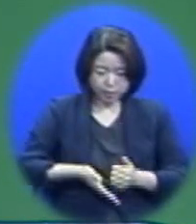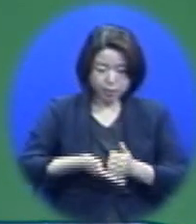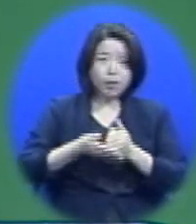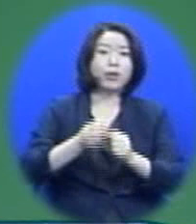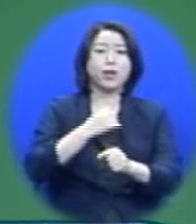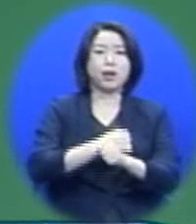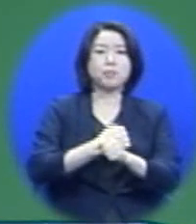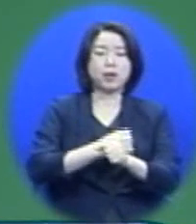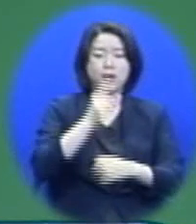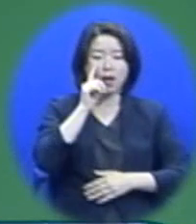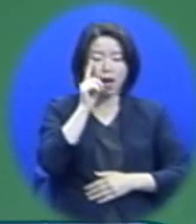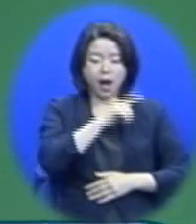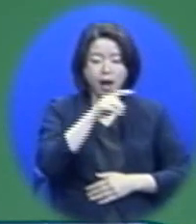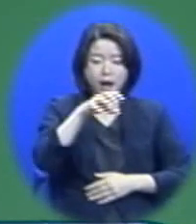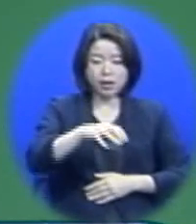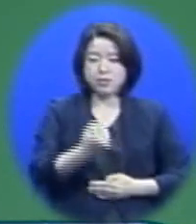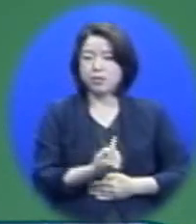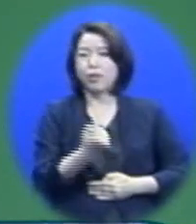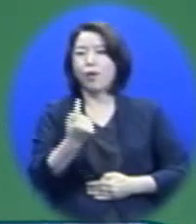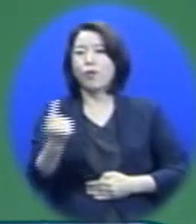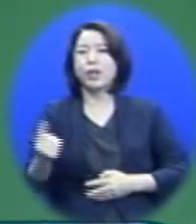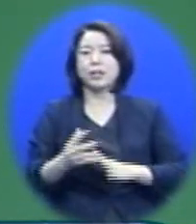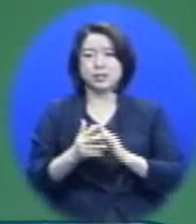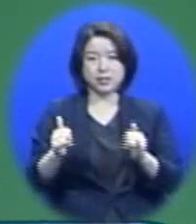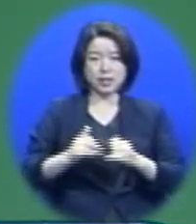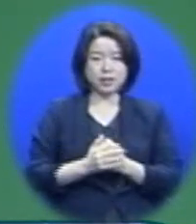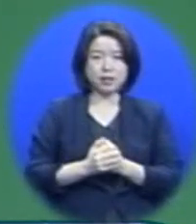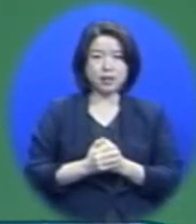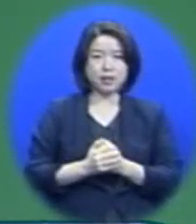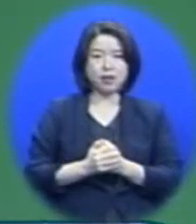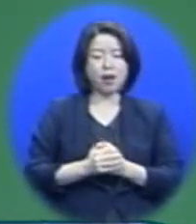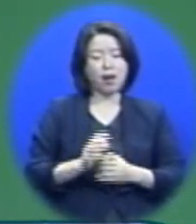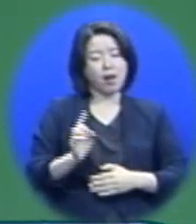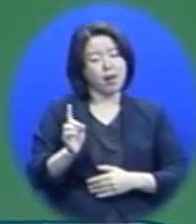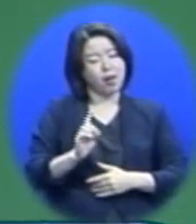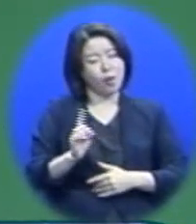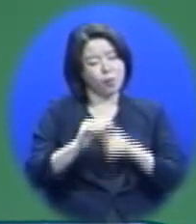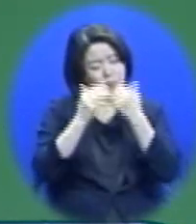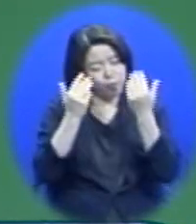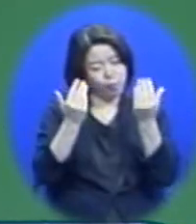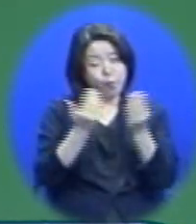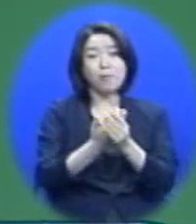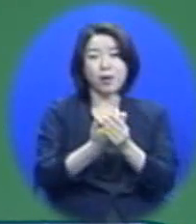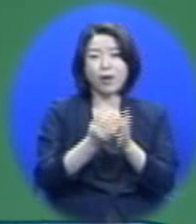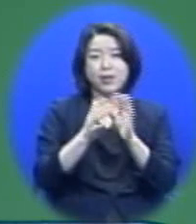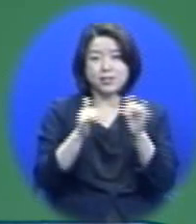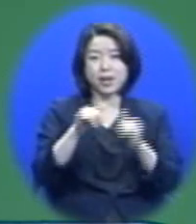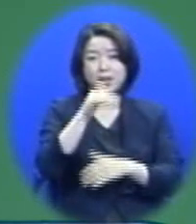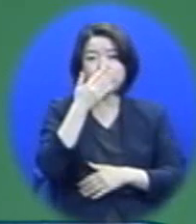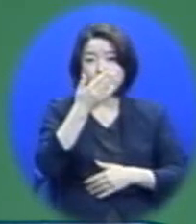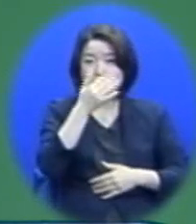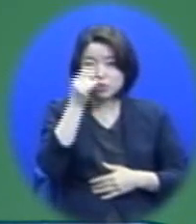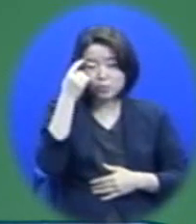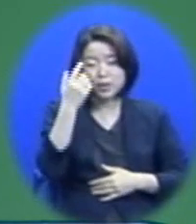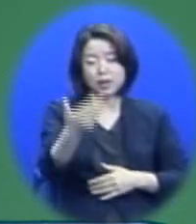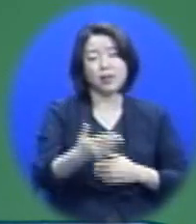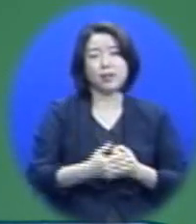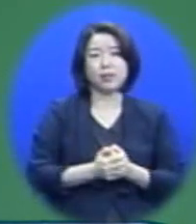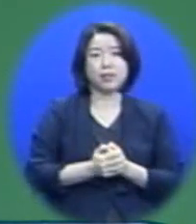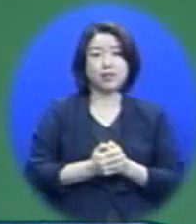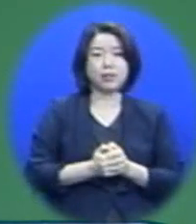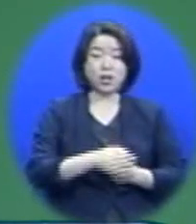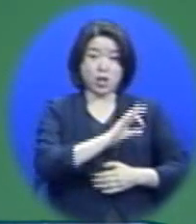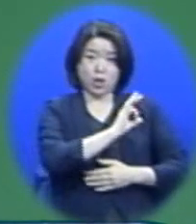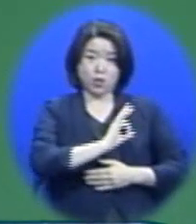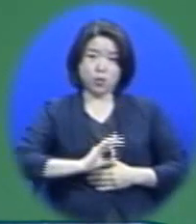악에서 떠난 자들아. 야, 어떻게 이런 완벽한 사람이 있을 수 있습니까?